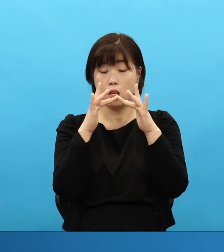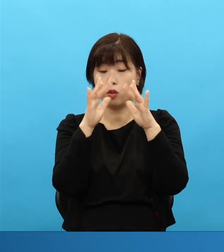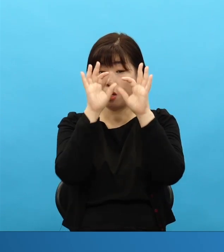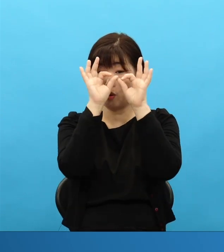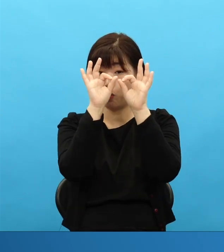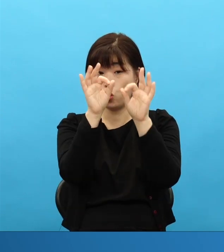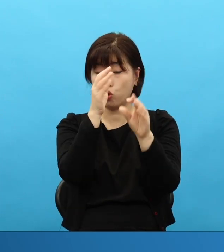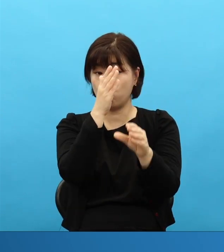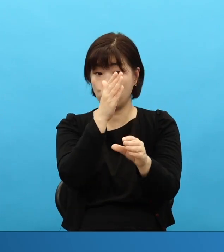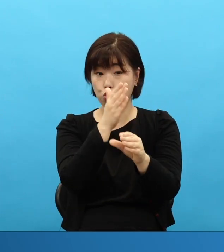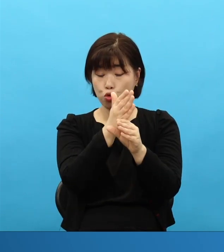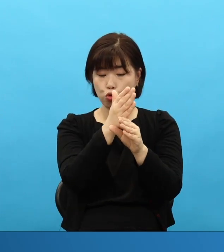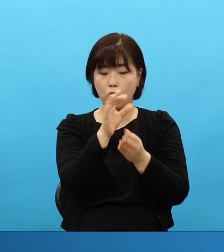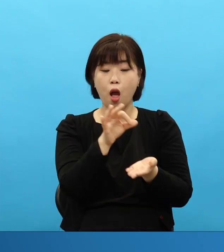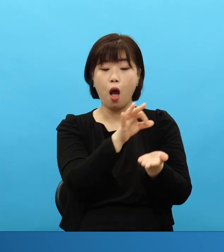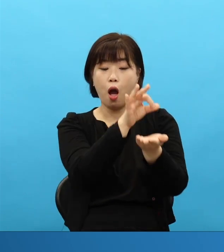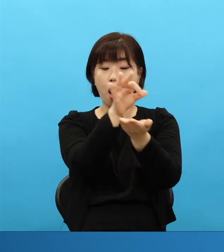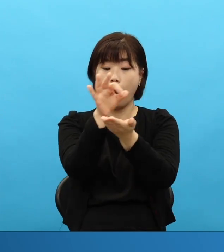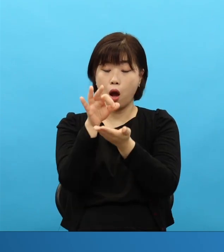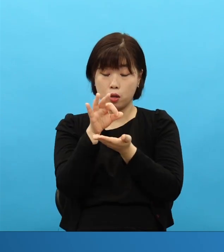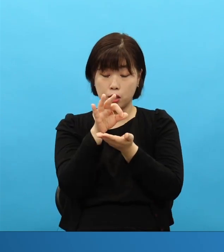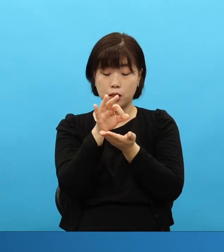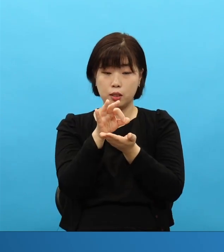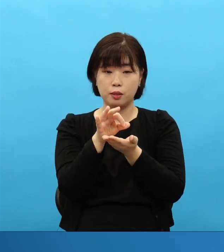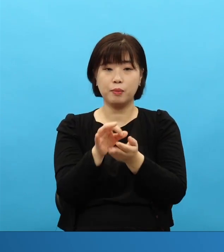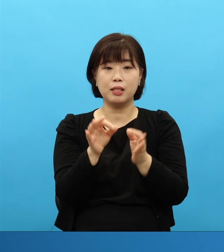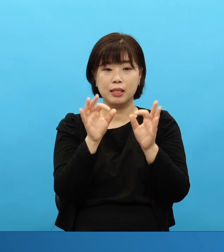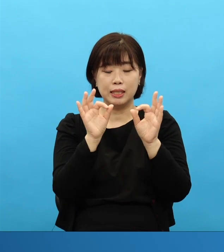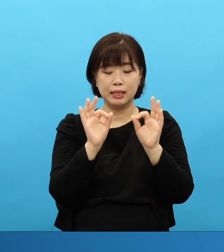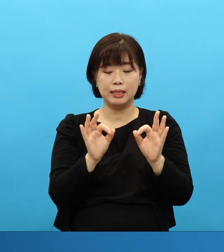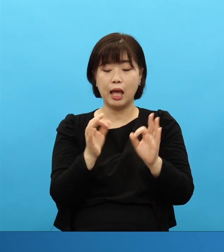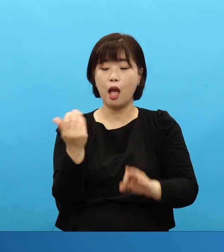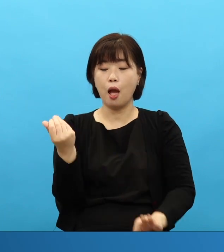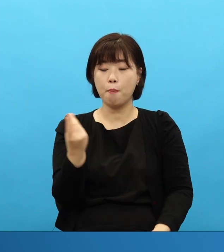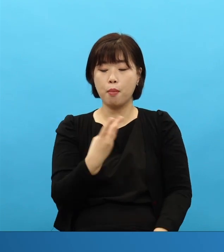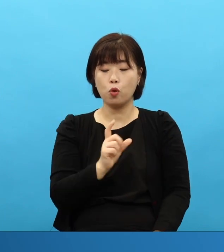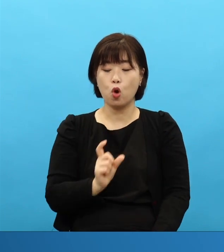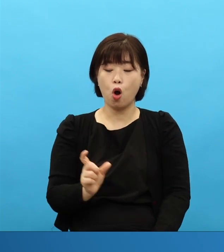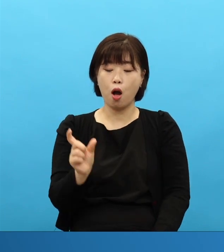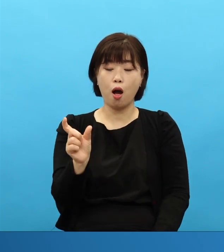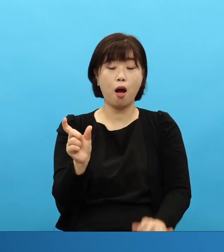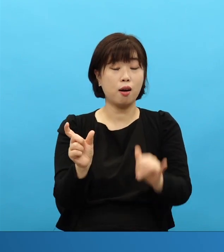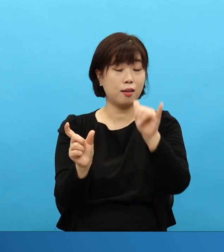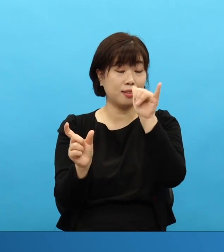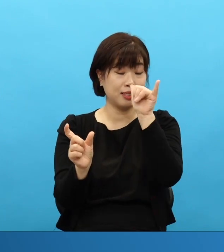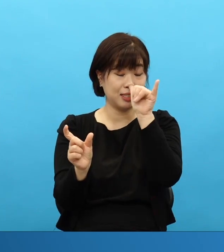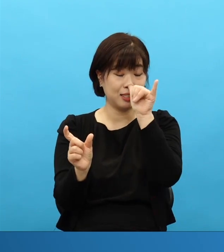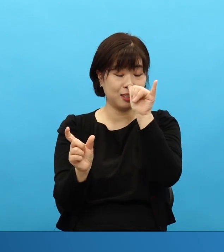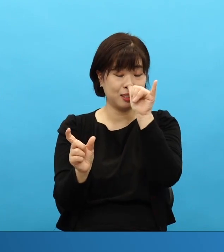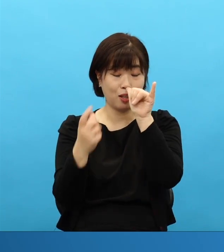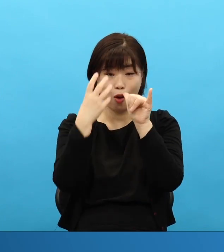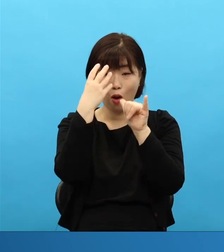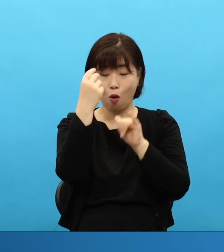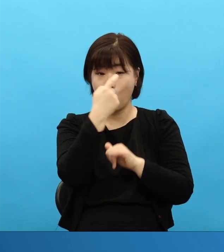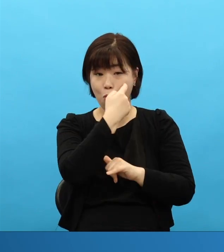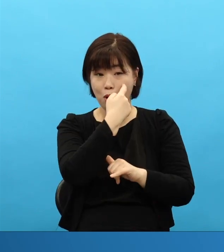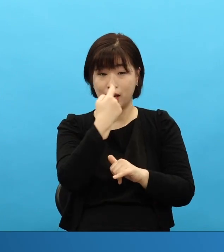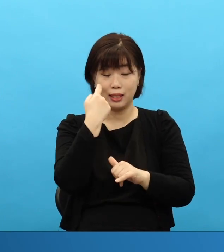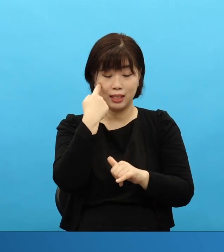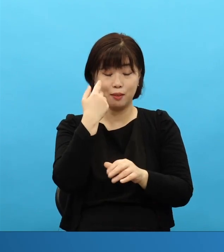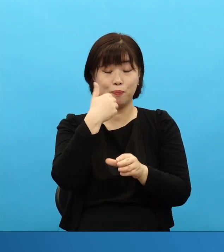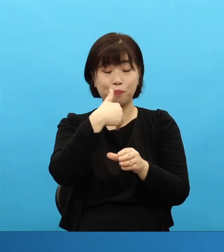마음 담아 헌금해 주시기 바랍니다. And for those participating online, please place your heartfelt offering through the details on the screen.